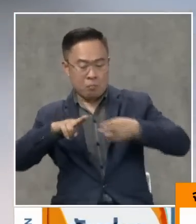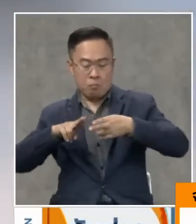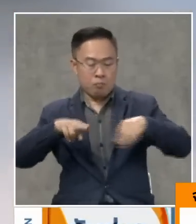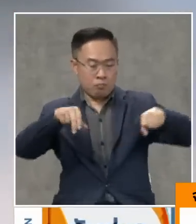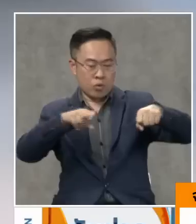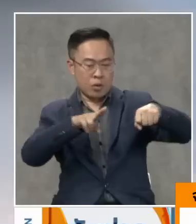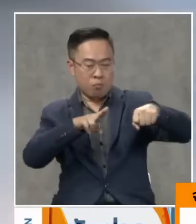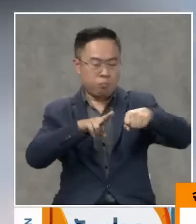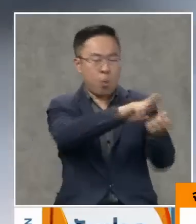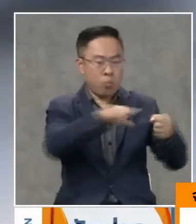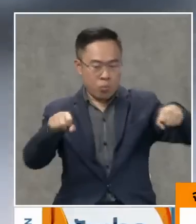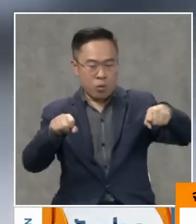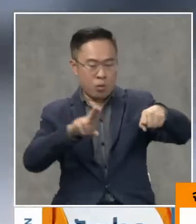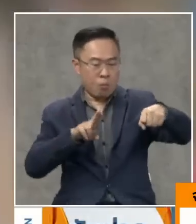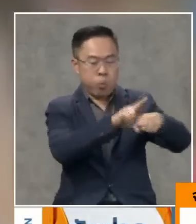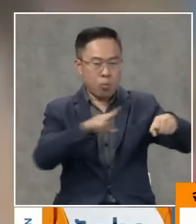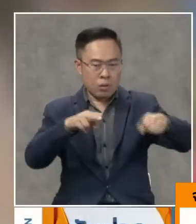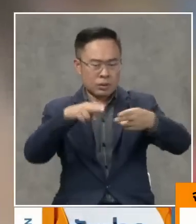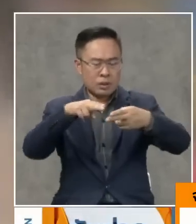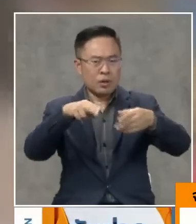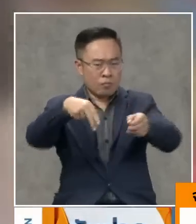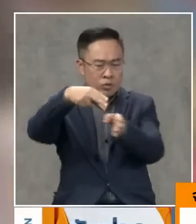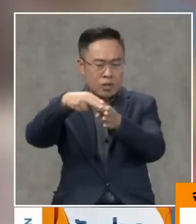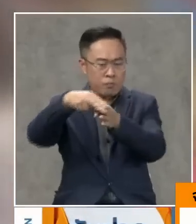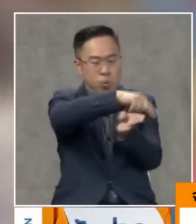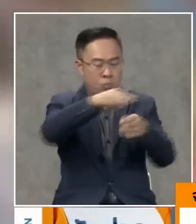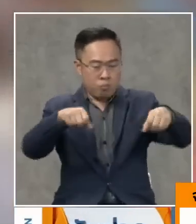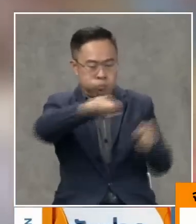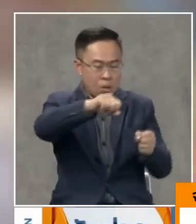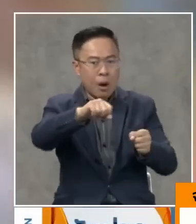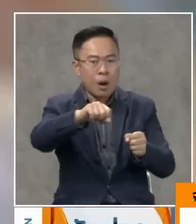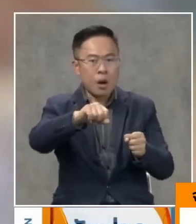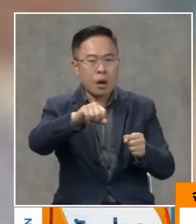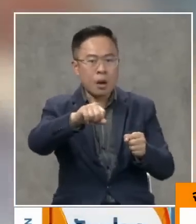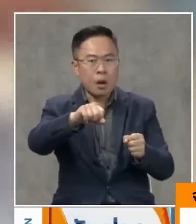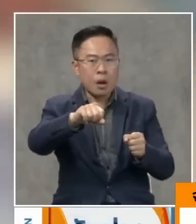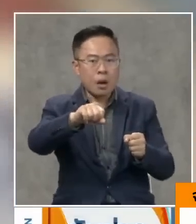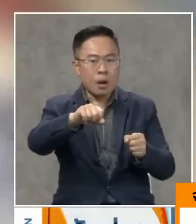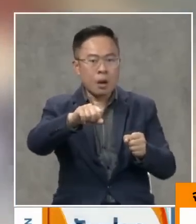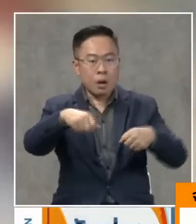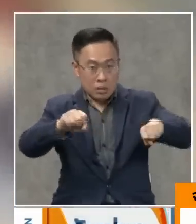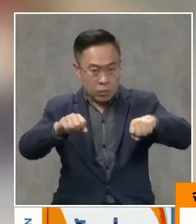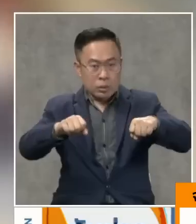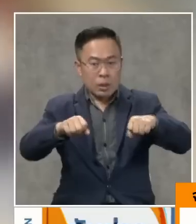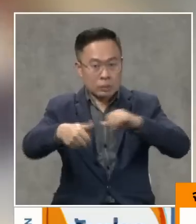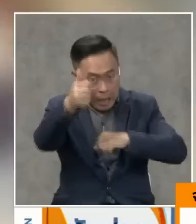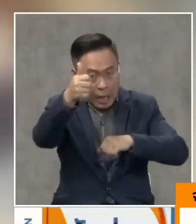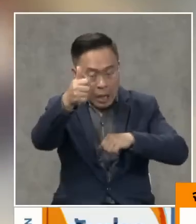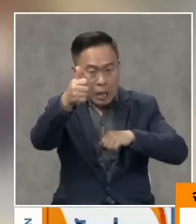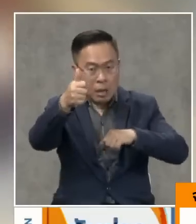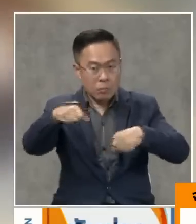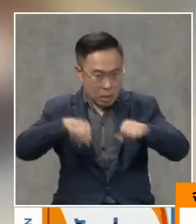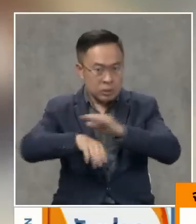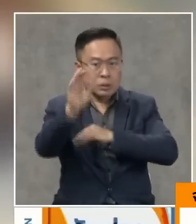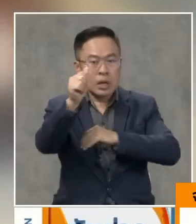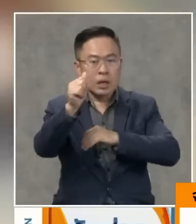เข็นออกไปแบบนี้เลยคุณผู้ชมนี่เป็นเหตุการณ์ที่เกิดขึ้นนะคะที่ปลวกแดงระยองค่ะตำรวจเขามีวงจรปิดจับภ